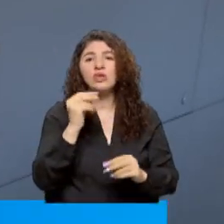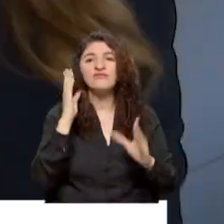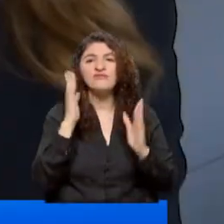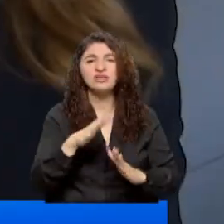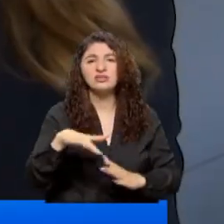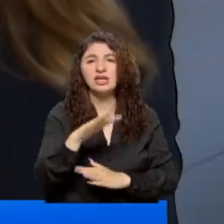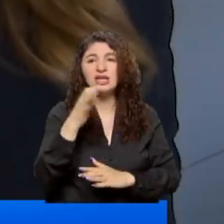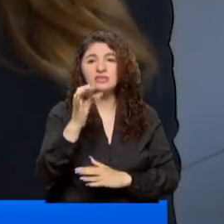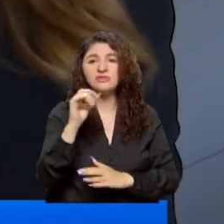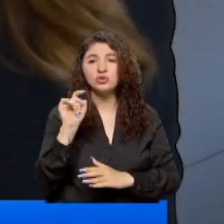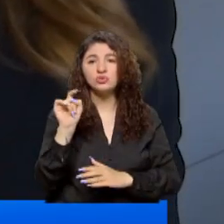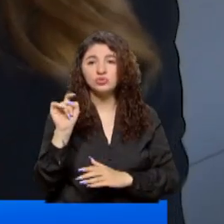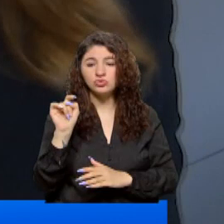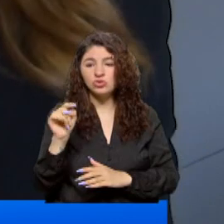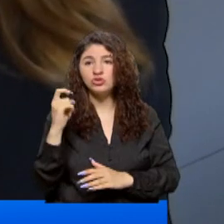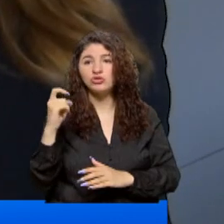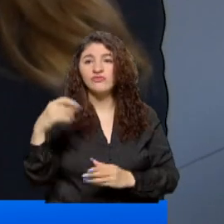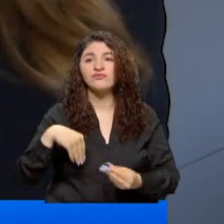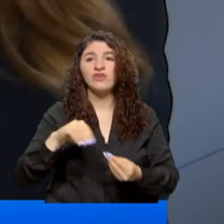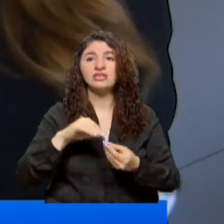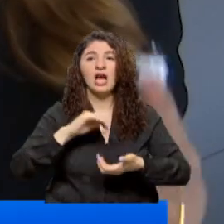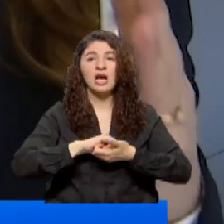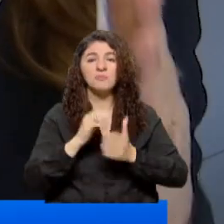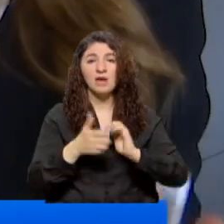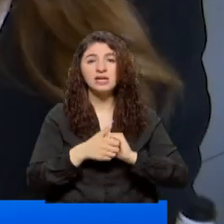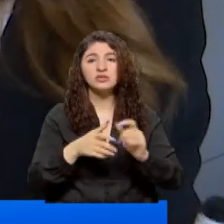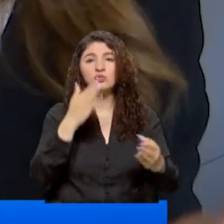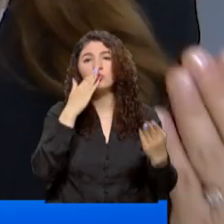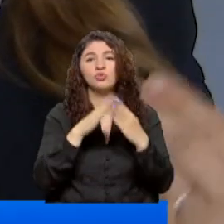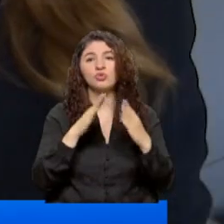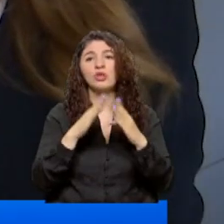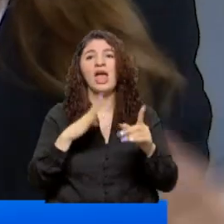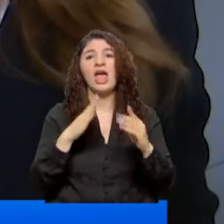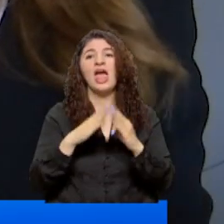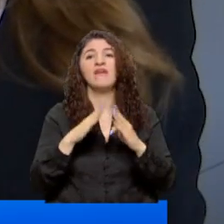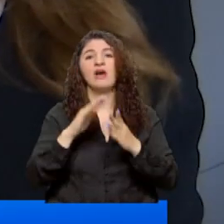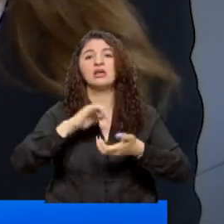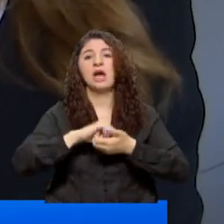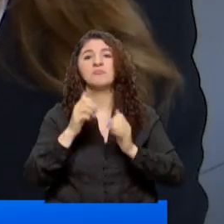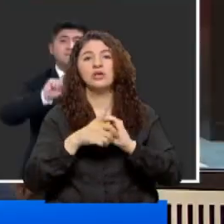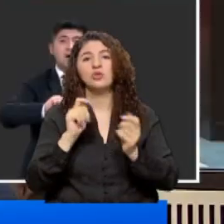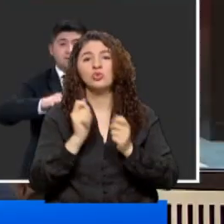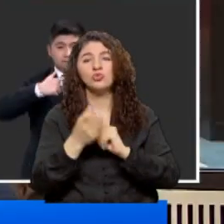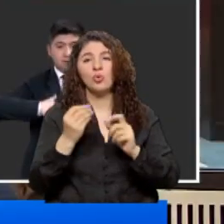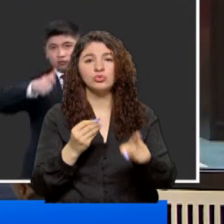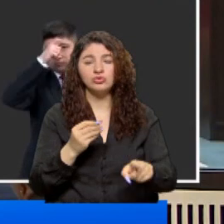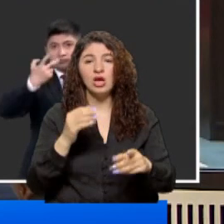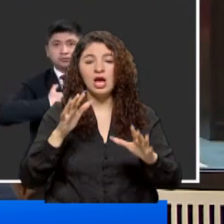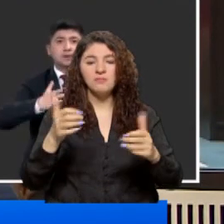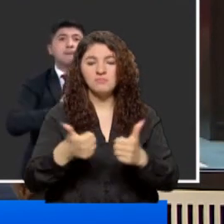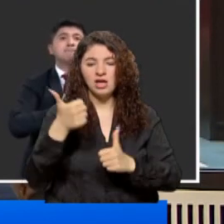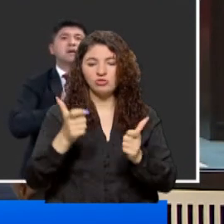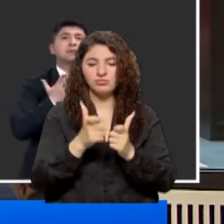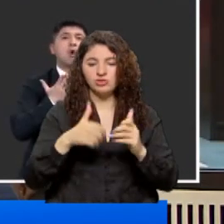o kadar fazla ki 0.99 faiz kampanyasına uygun evler kampanyasına dönüştü kabine